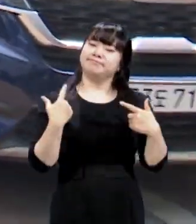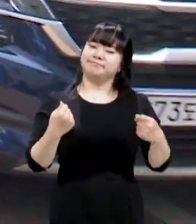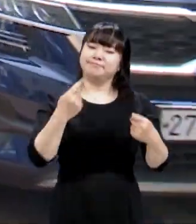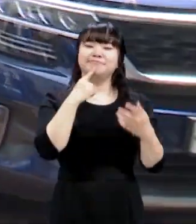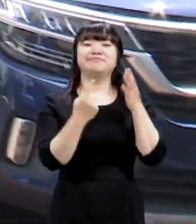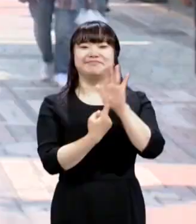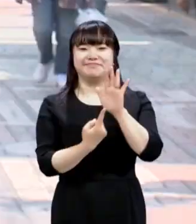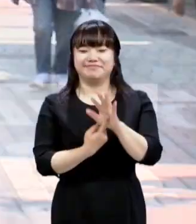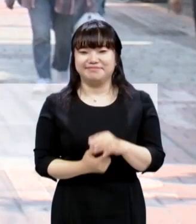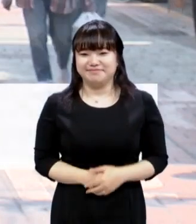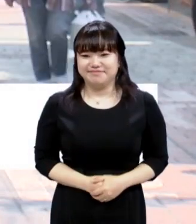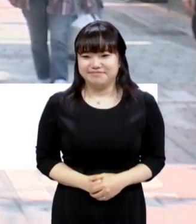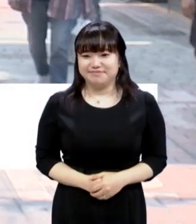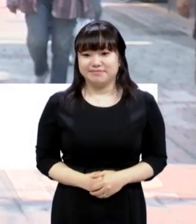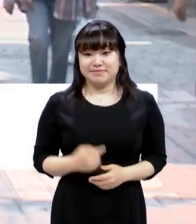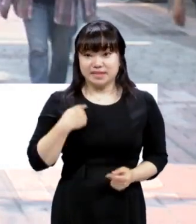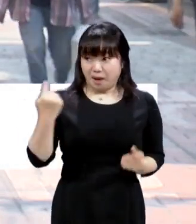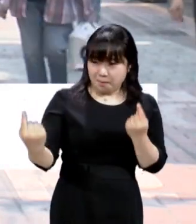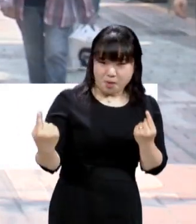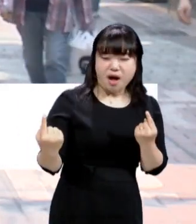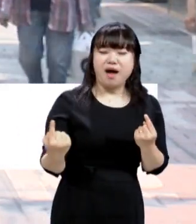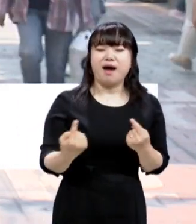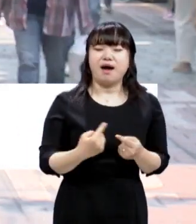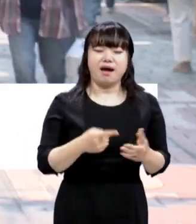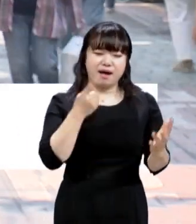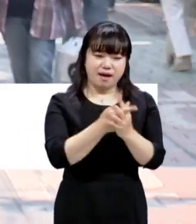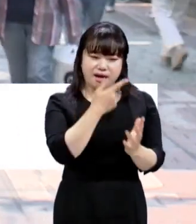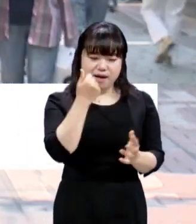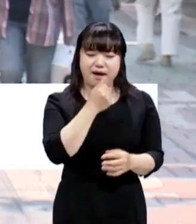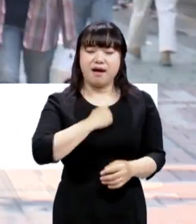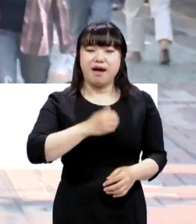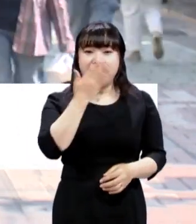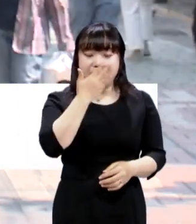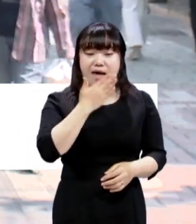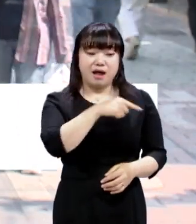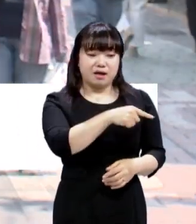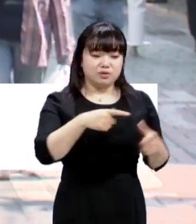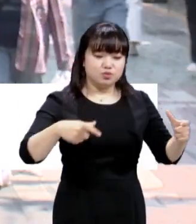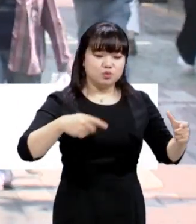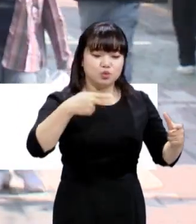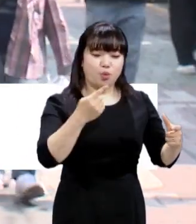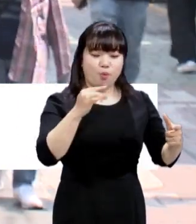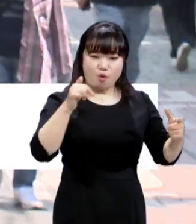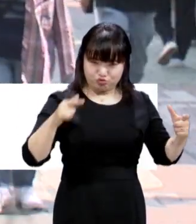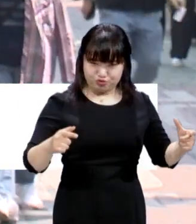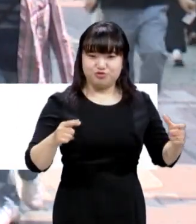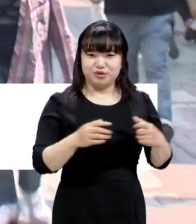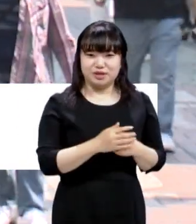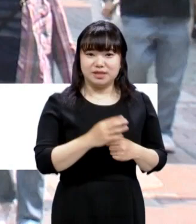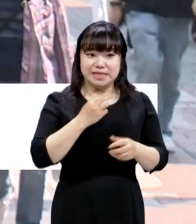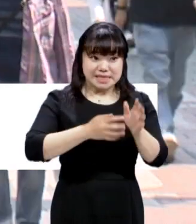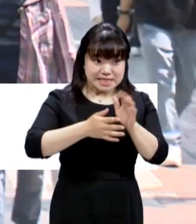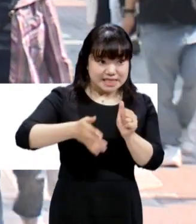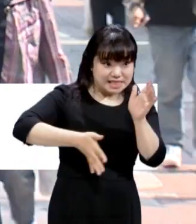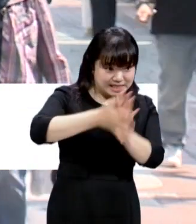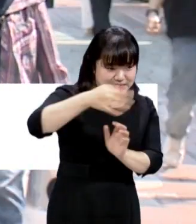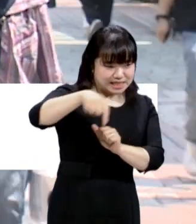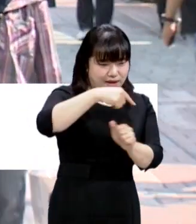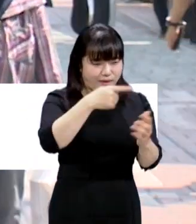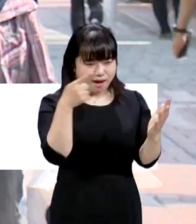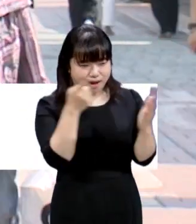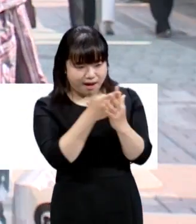합니다 누구보다도 도봉구 에 대해서 잘 알고 도봉구 정과 서울시장을 두루 꿰뚫고 있기